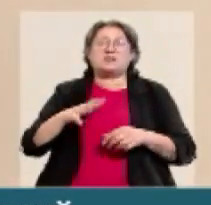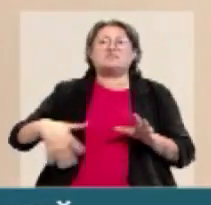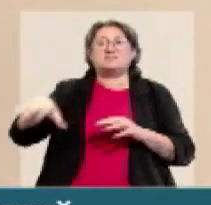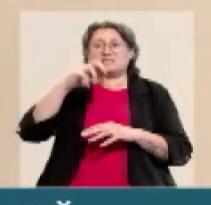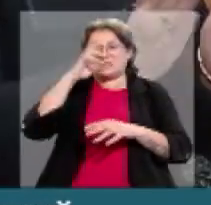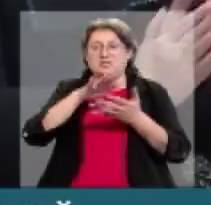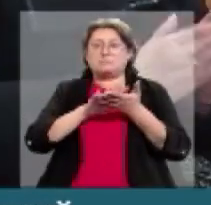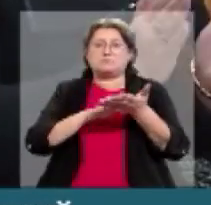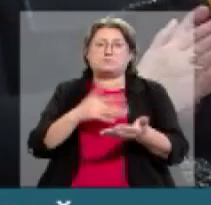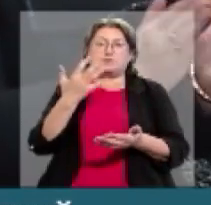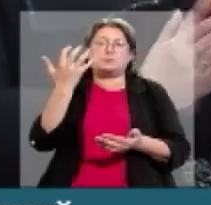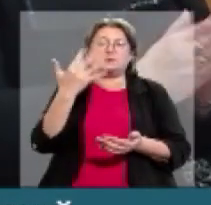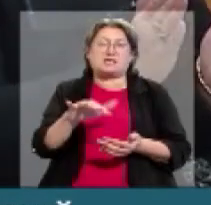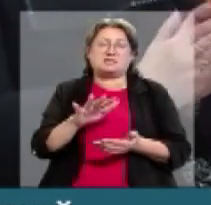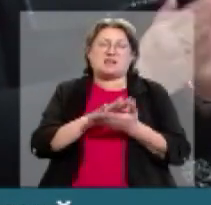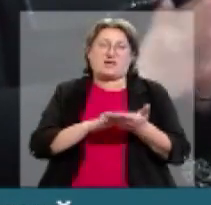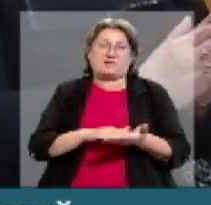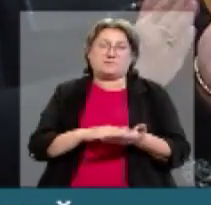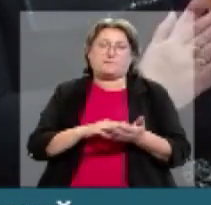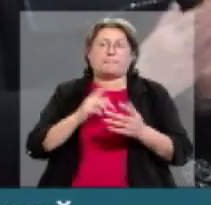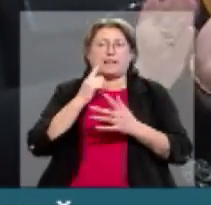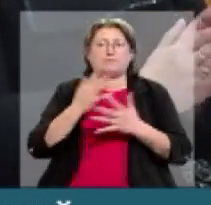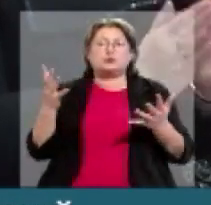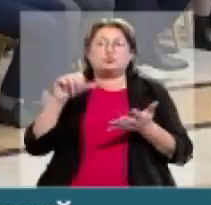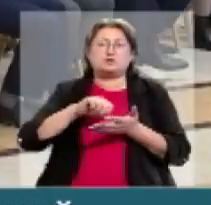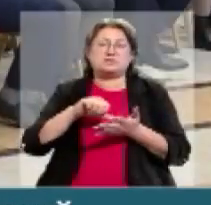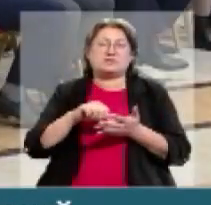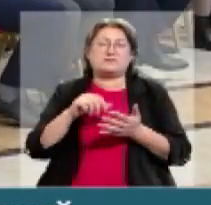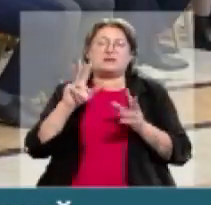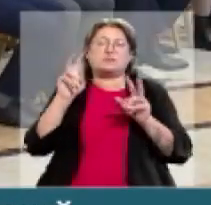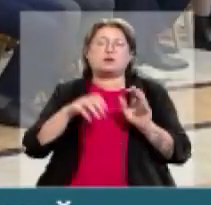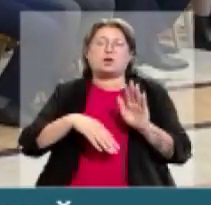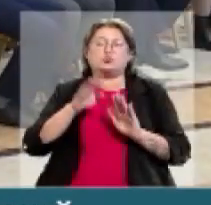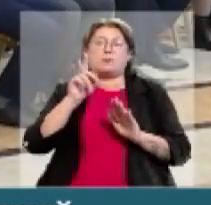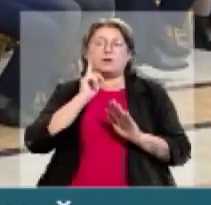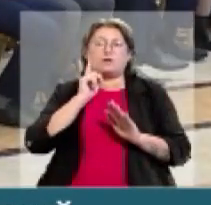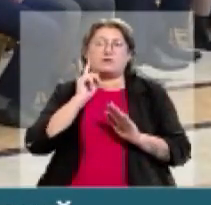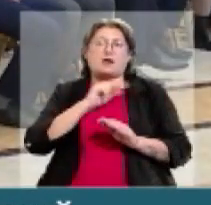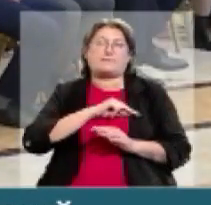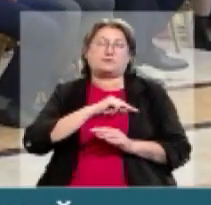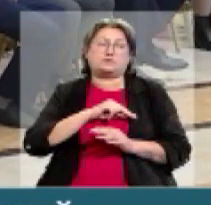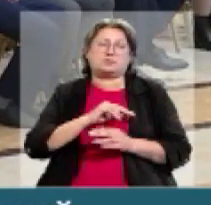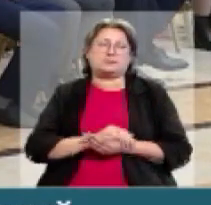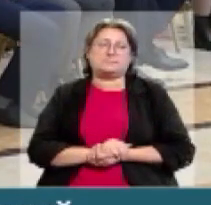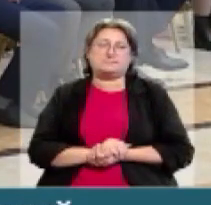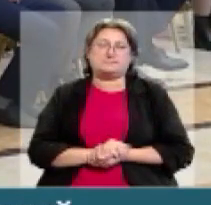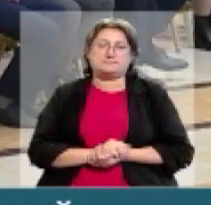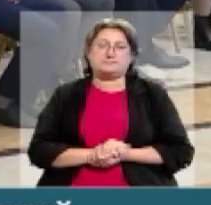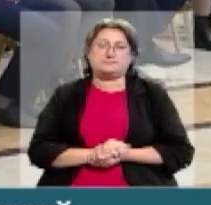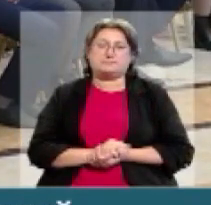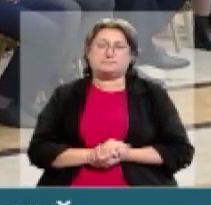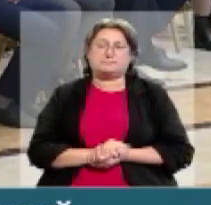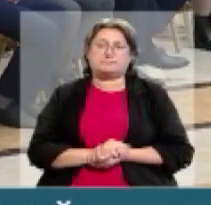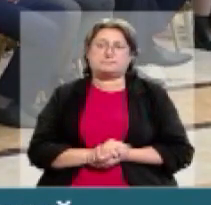страны было подано более 550 заявок. Больше всего участников претендует на звание лучшего молодого работника. Дмитрий Муштадин, Иван